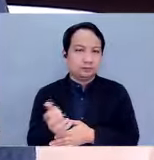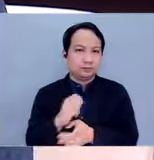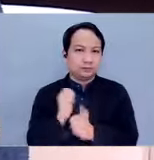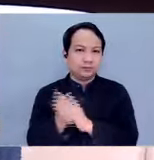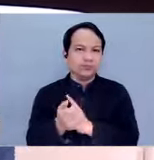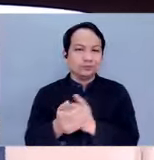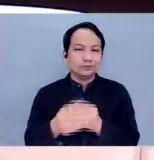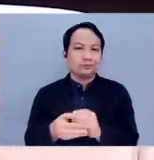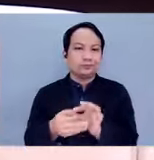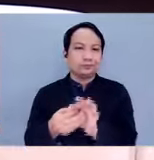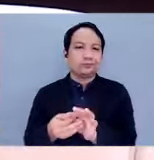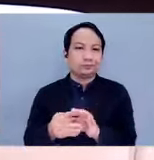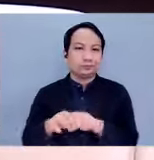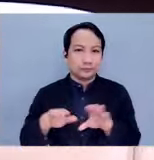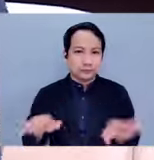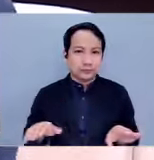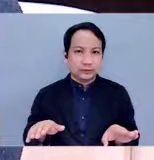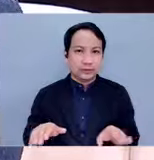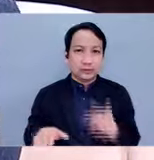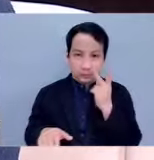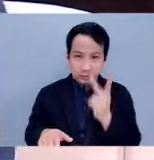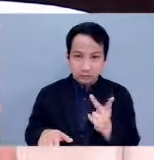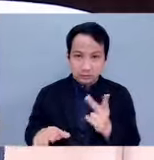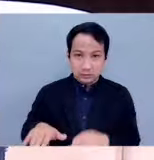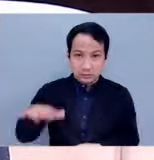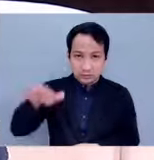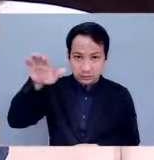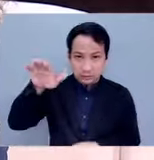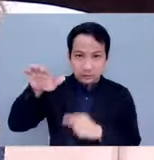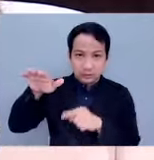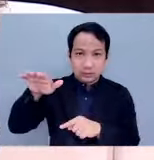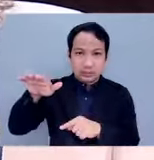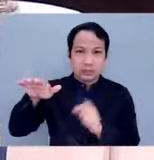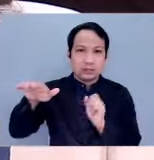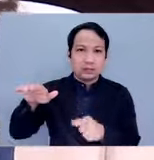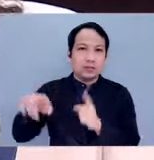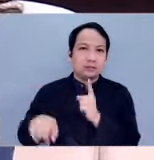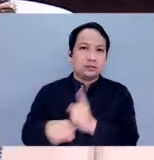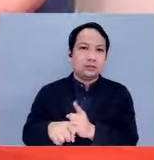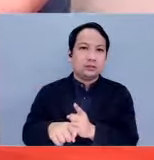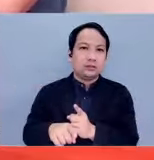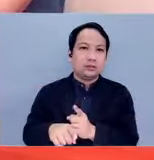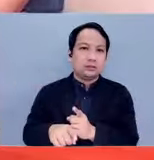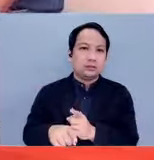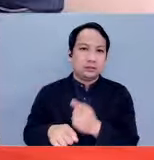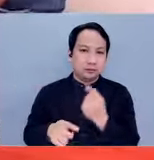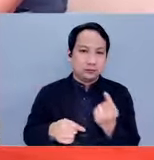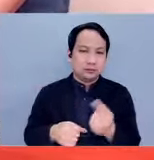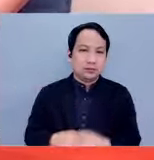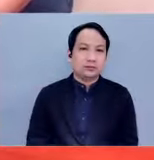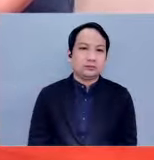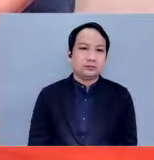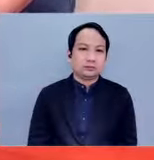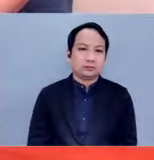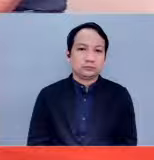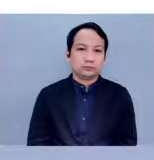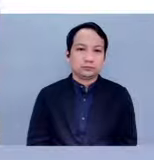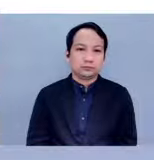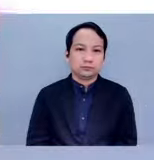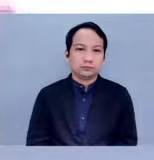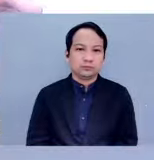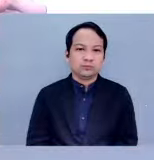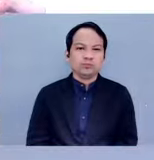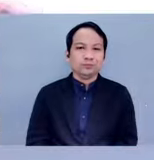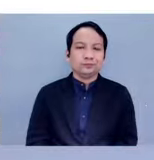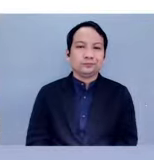sa ating mga anak kasi obviously, pag lumalaki tayo, yun pa rin ang nakakaugawian natin. Mm-hmm. Okay. Pick up ako dun